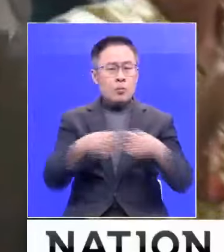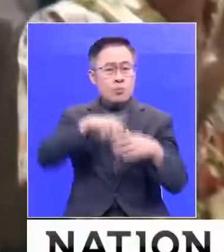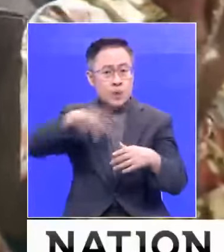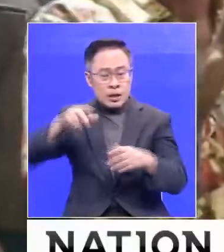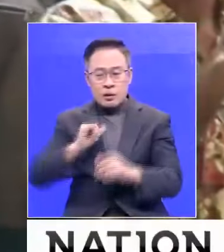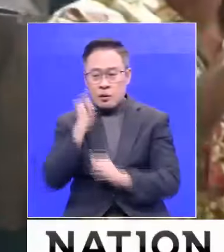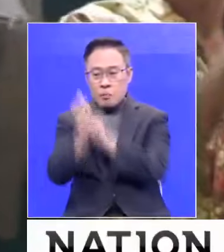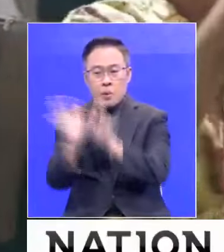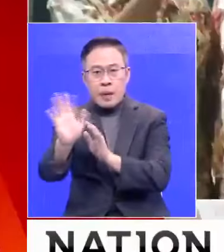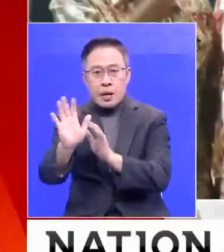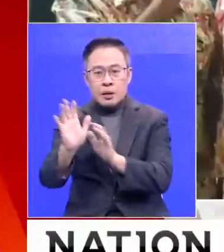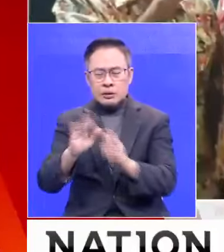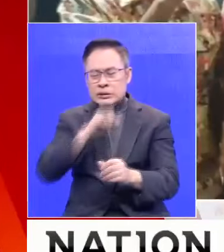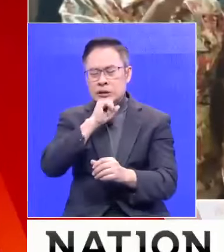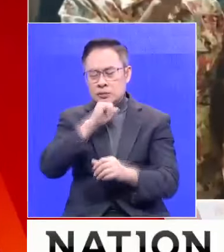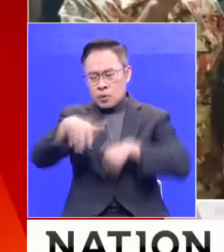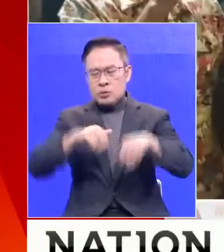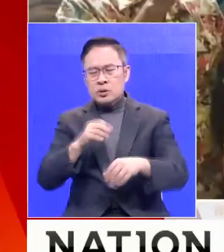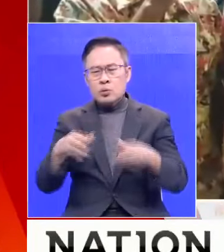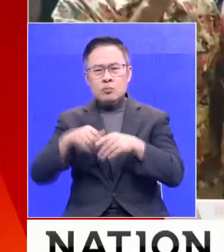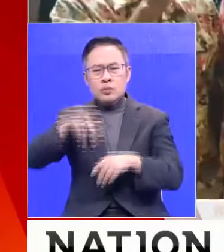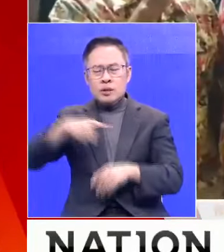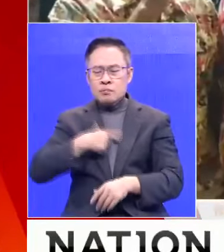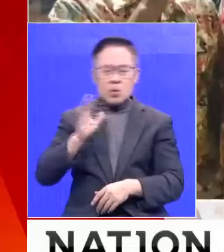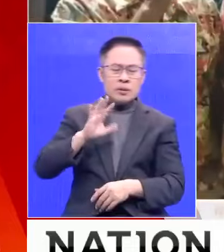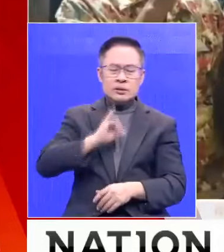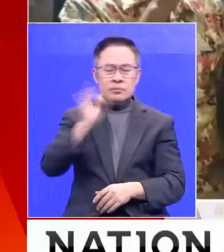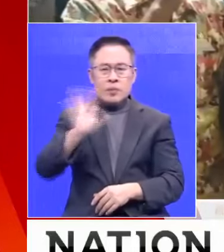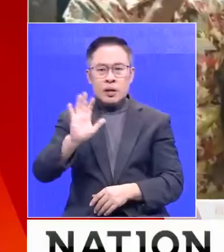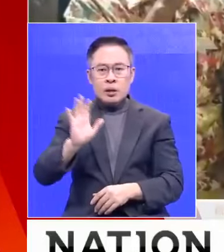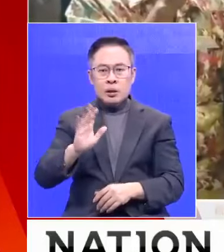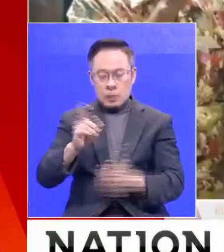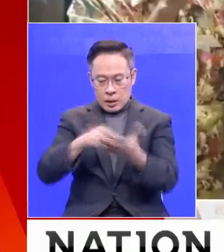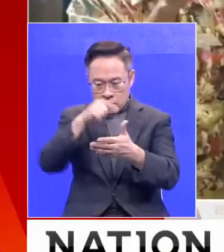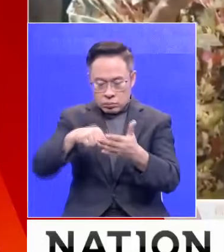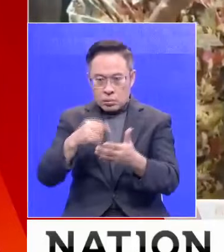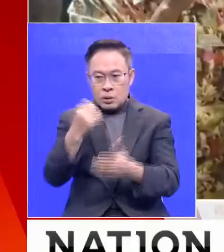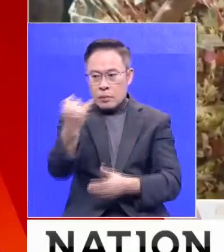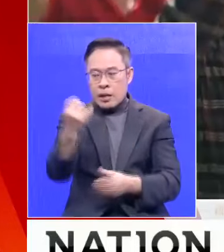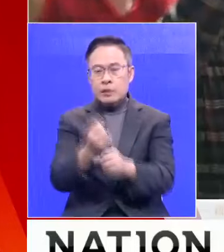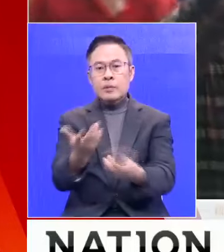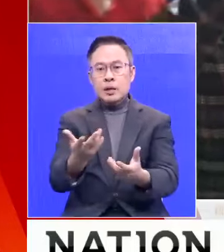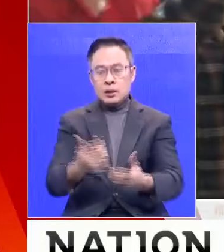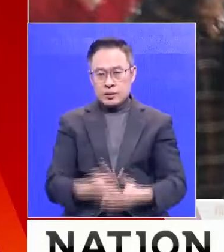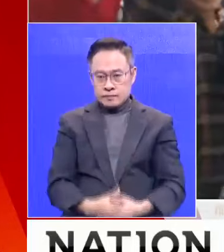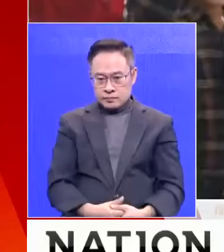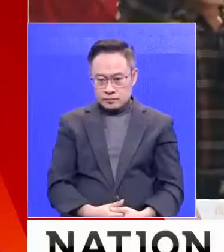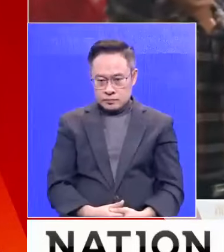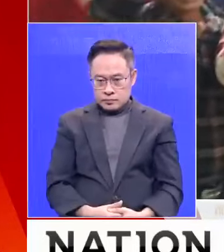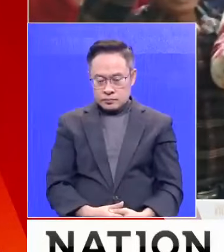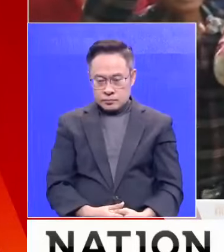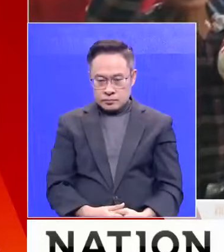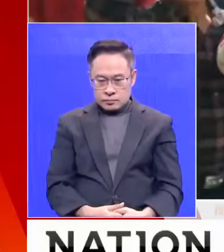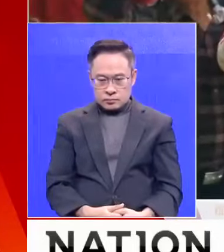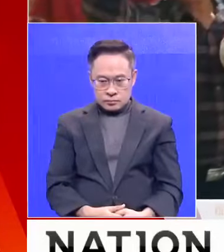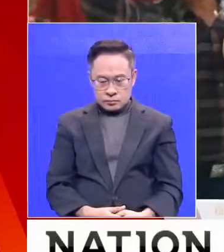ยนะ เออแล้วก็เมื่อวานเนี้ยคือคุณปิยบุตรก็ให้สัมภาษณ์คล้ายๆกันกับคุณเทพไทยออกความเห็นนี่แหละบอกว่าอยากจะให้แสด